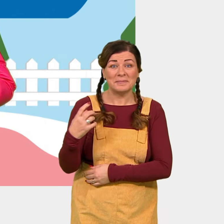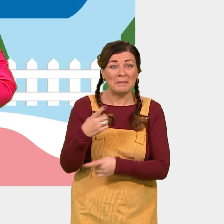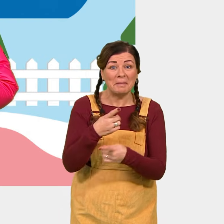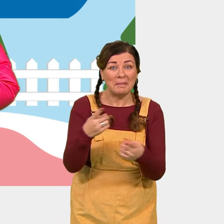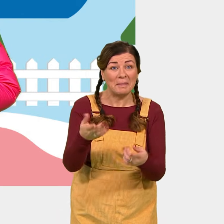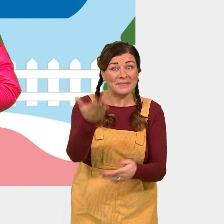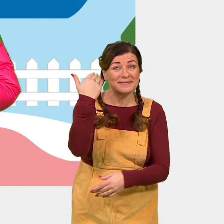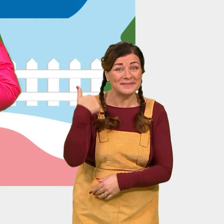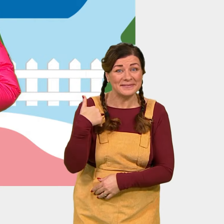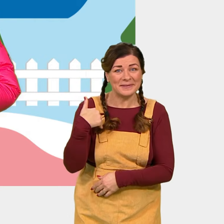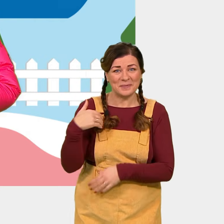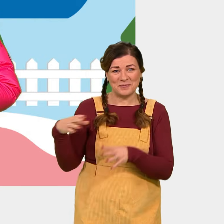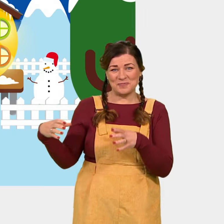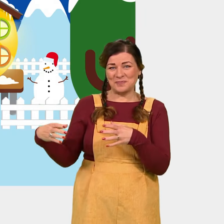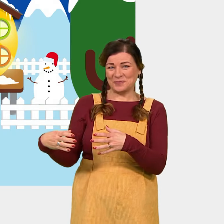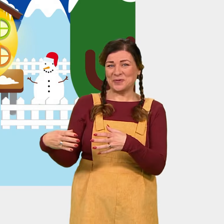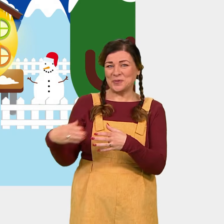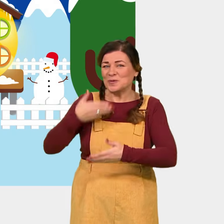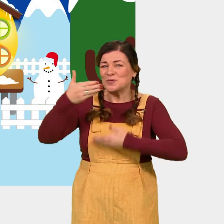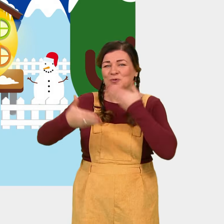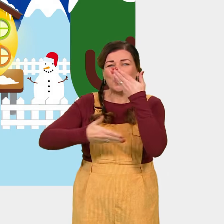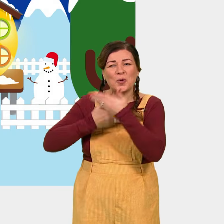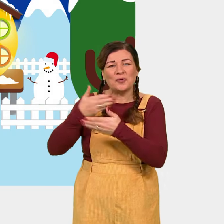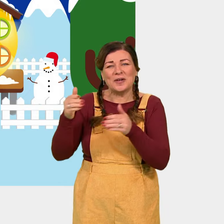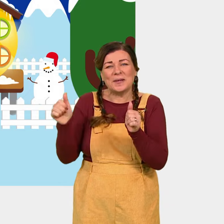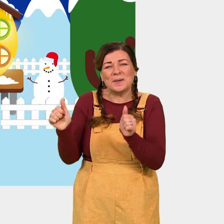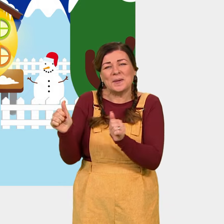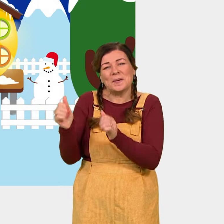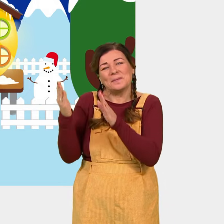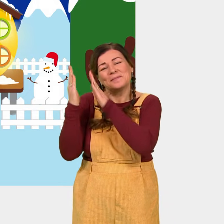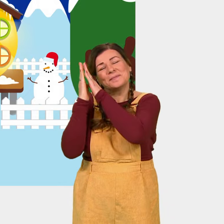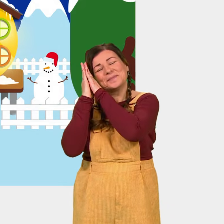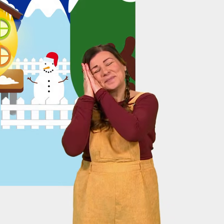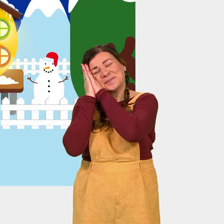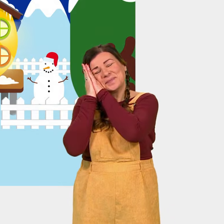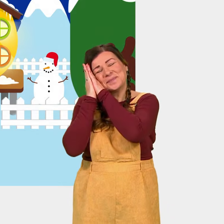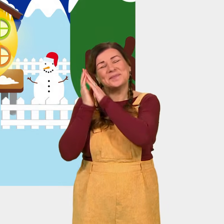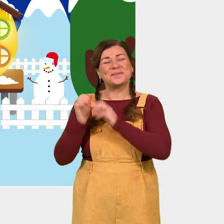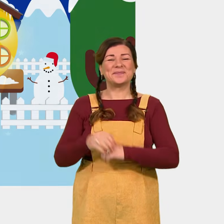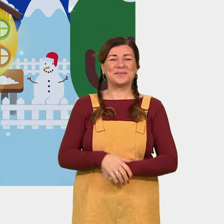dewch gyda fi at y criw i glywed stori fach cyn cysgu.